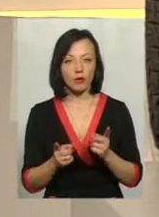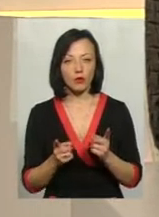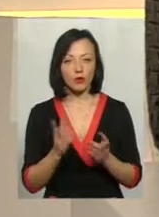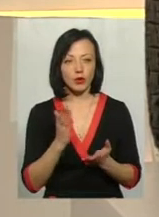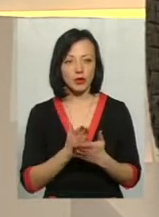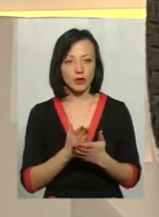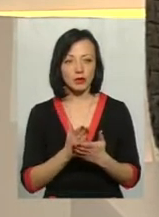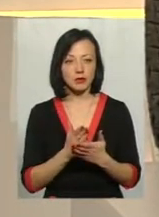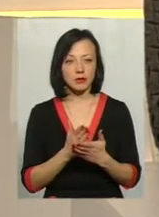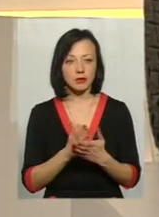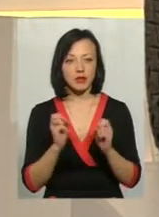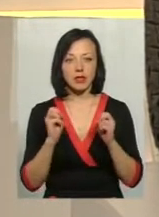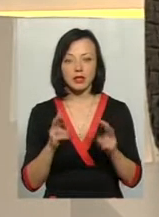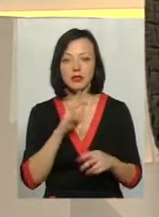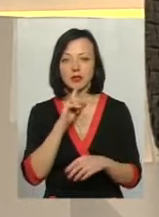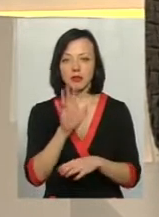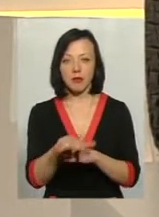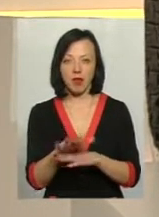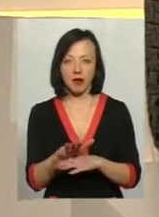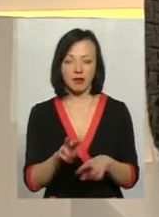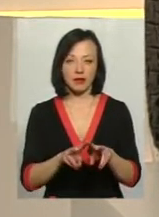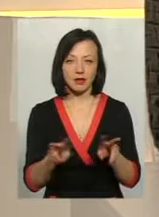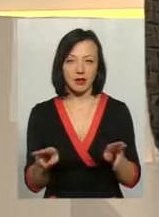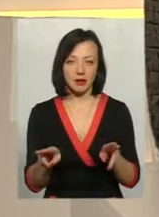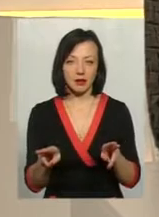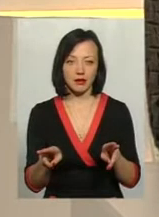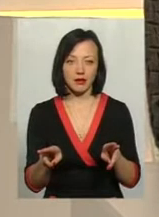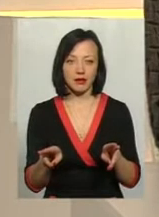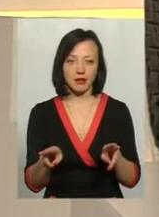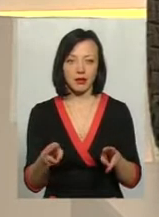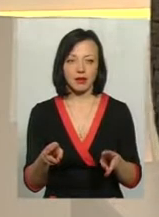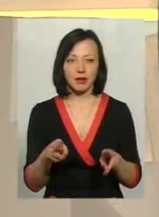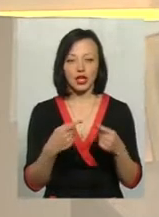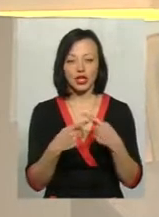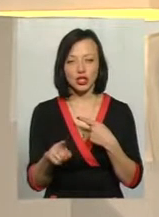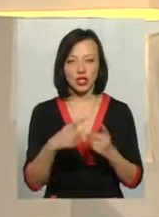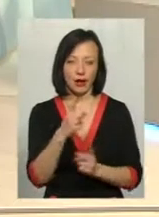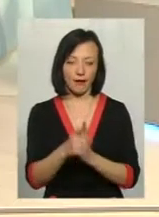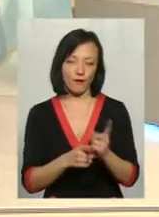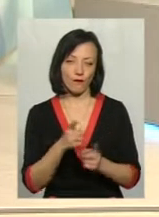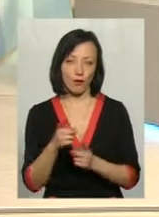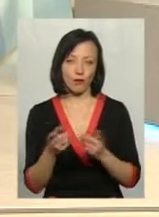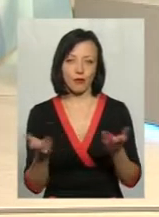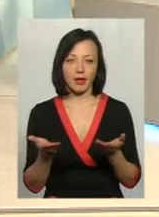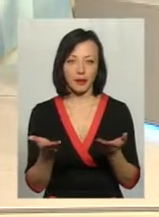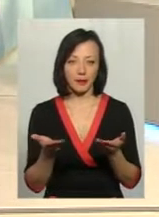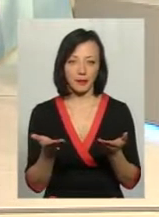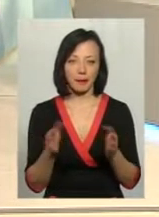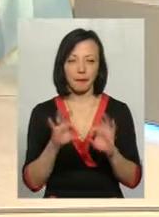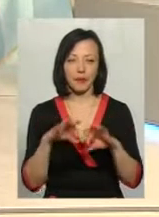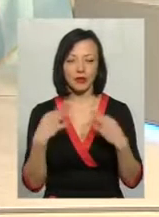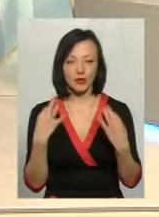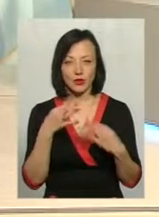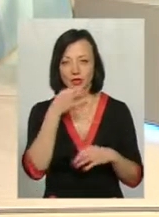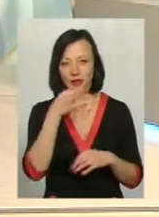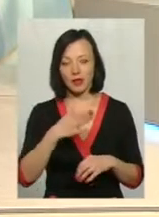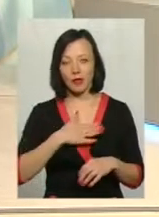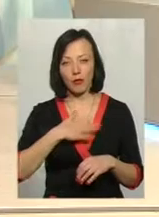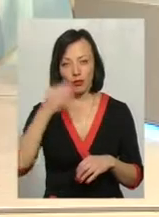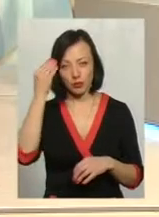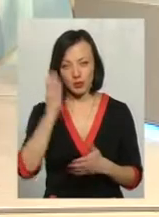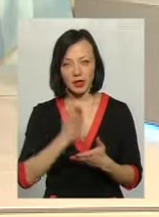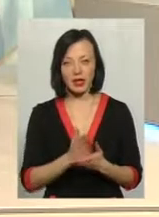є такий ризик забалакати, так як низку інших реформ, які сказати, на мою думку,